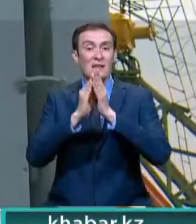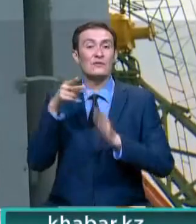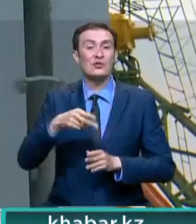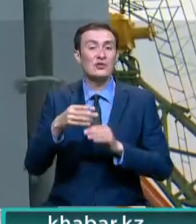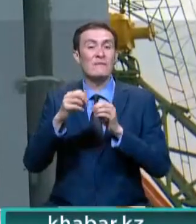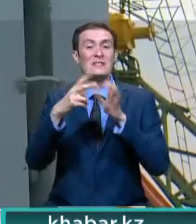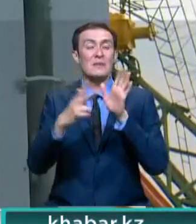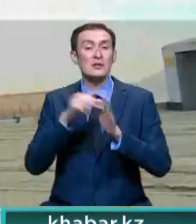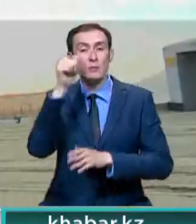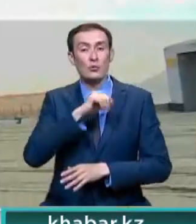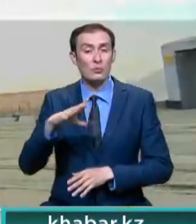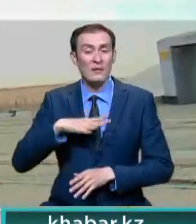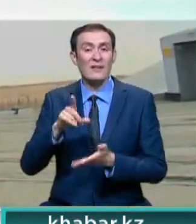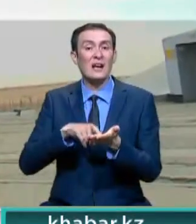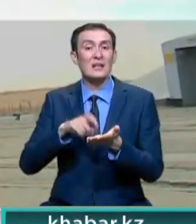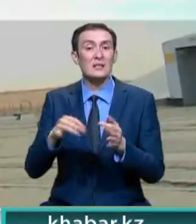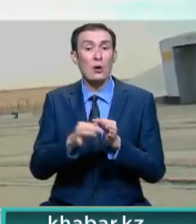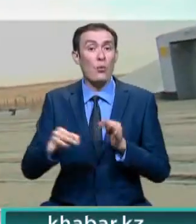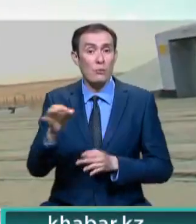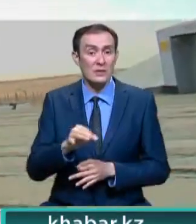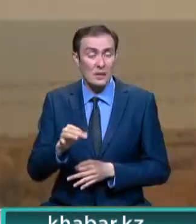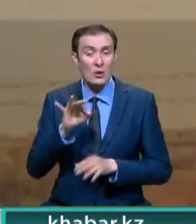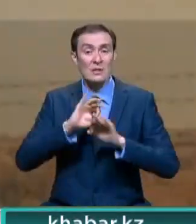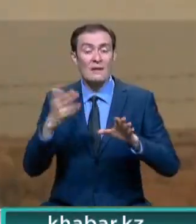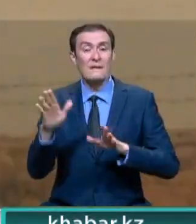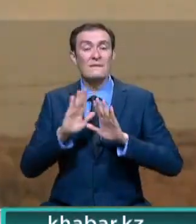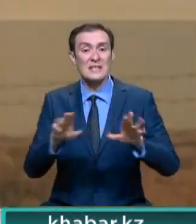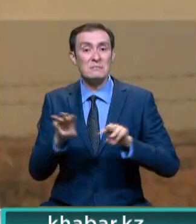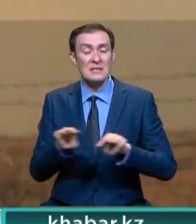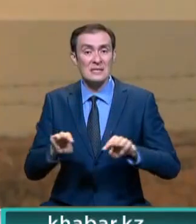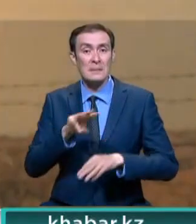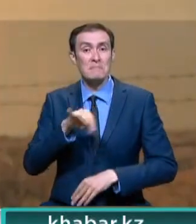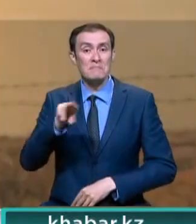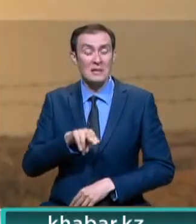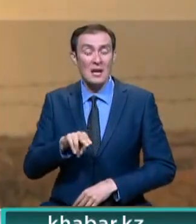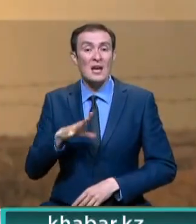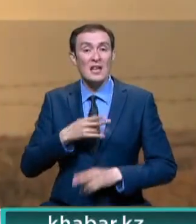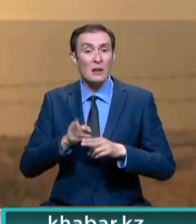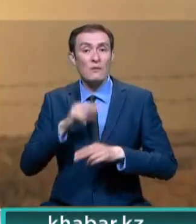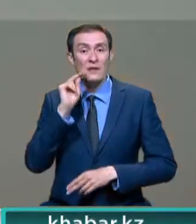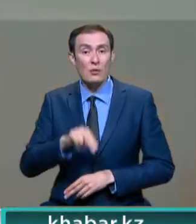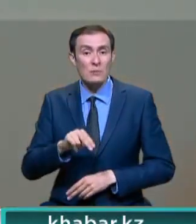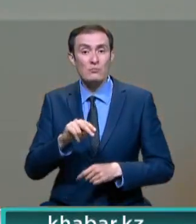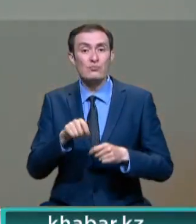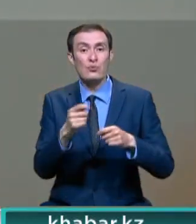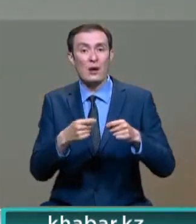в 2018 году в карагандинской области по словам вице-министра иностранных дел всему виной бюрократия